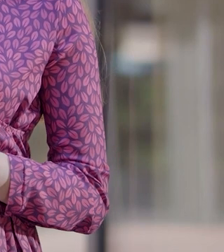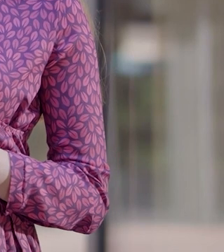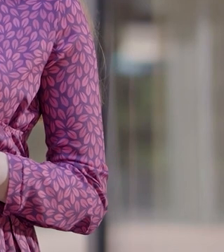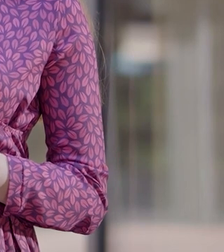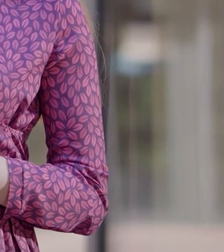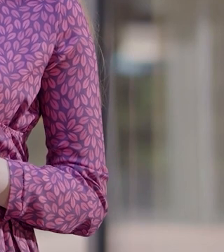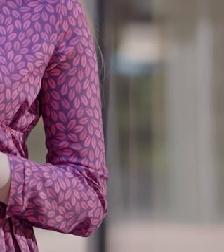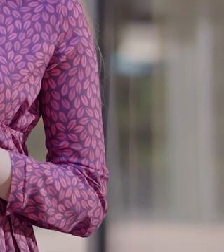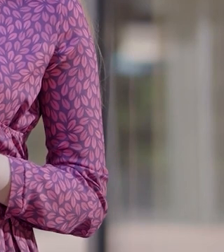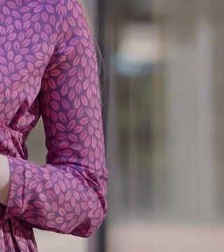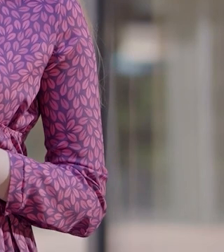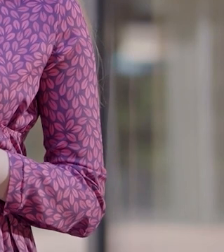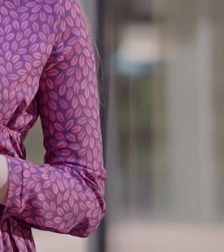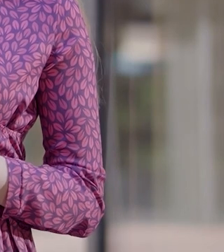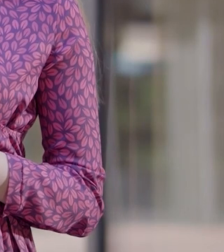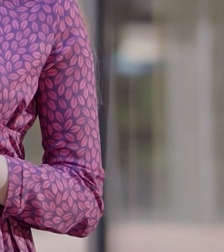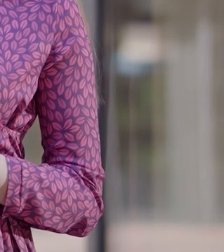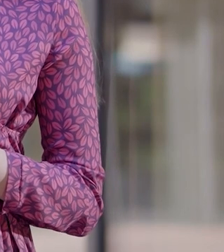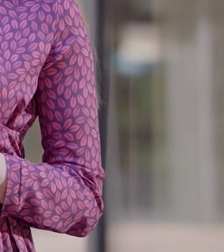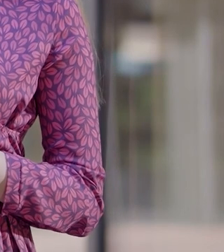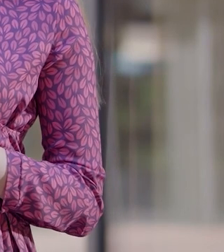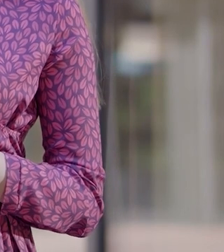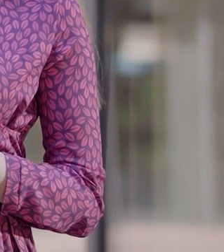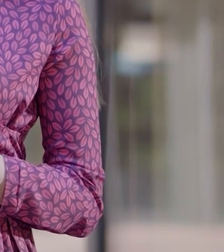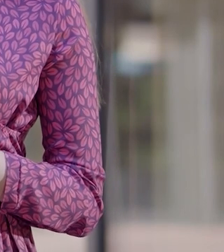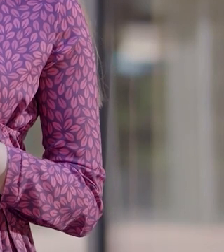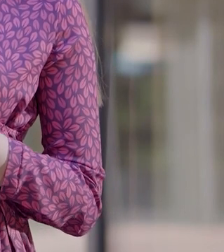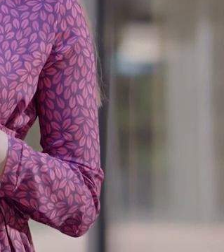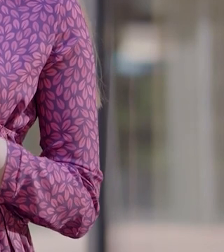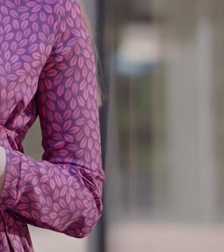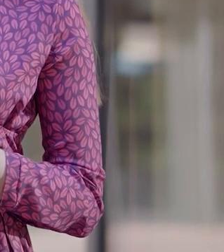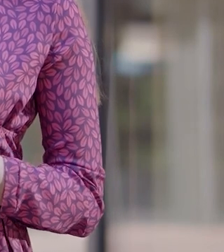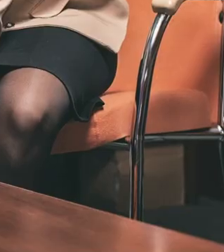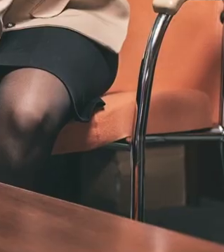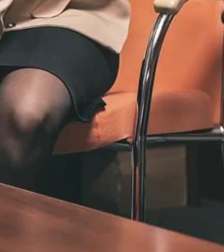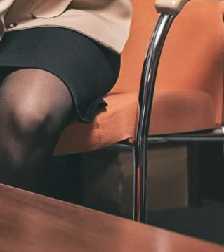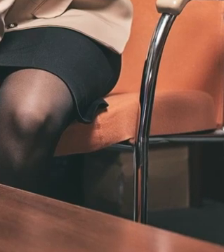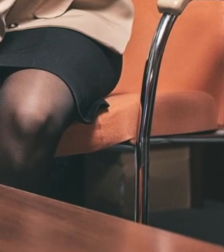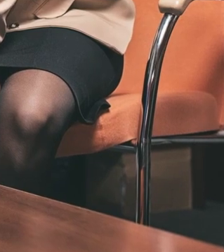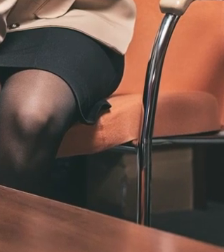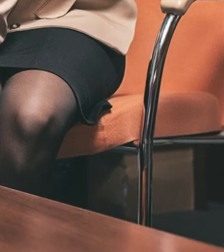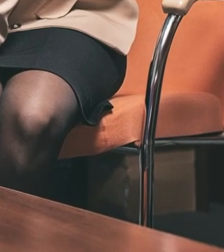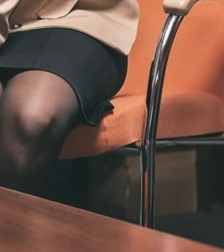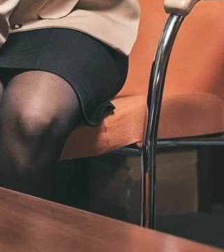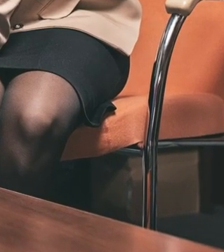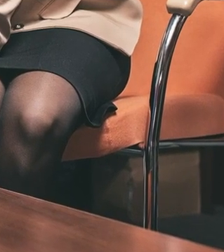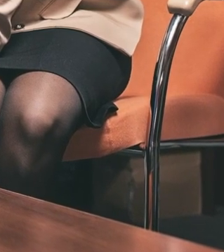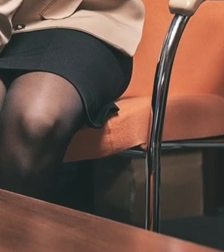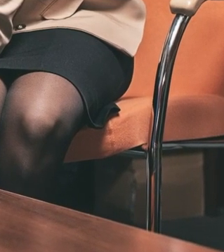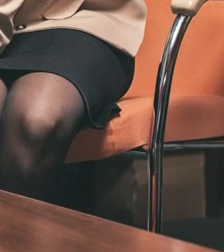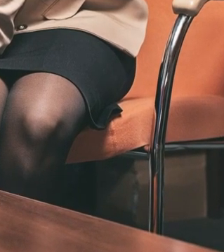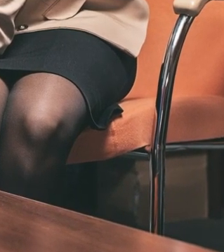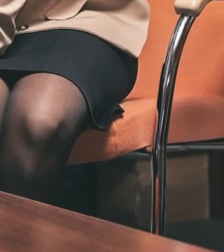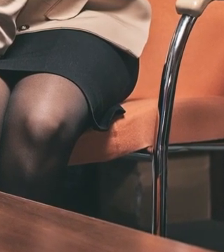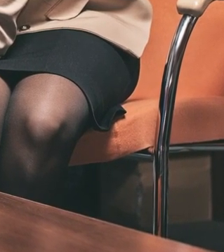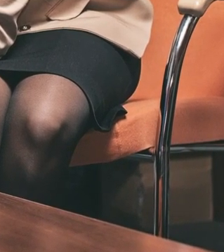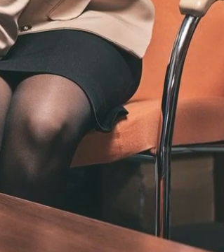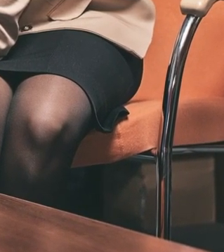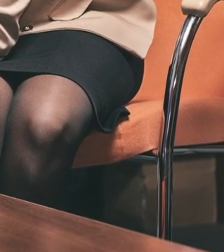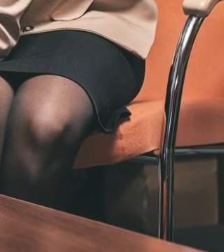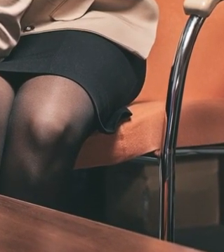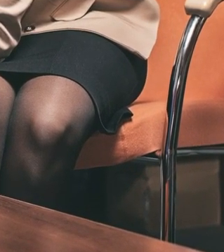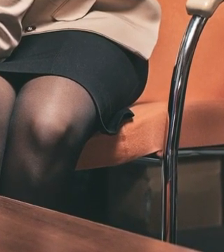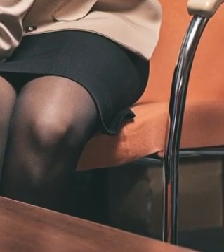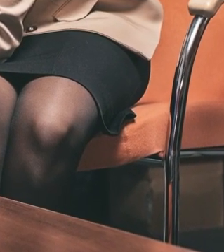którym warto się udać, jest serwis z ofertami praktyk, pracy i staży, współtworzony przez nasze biuro z 8 innymi uczelniami w całym